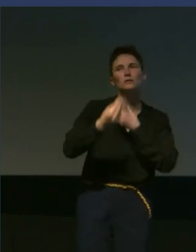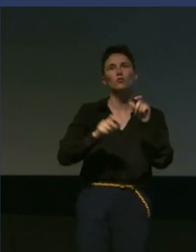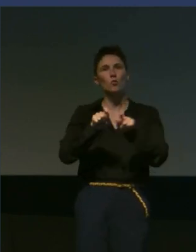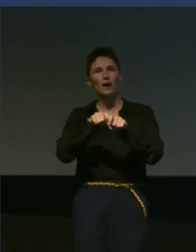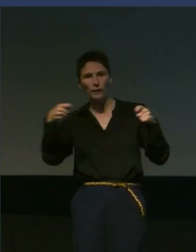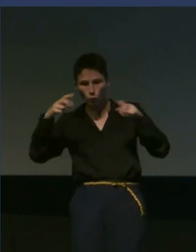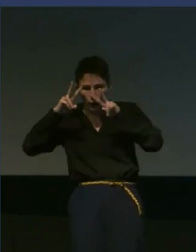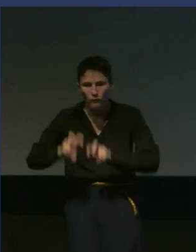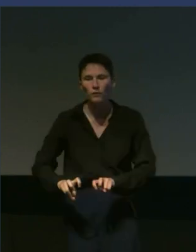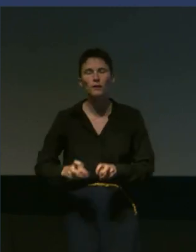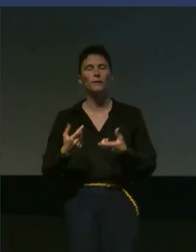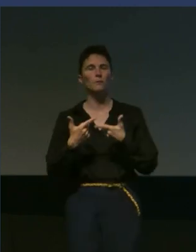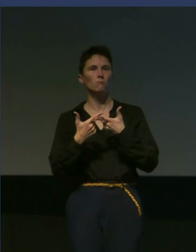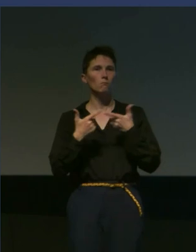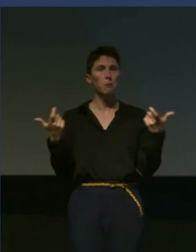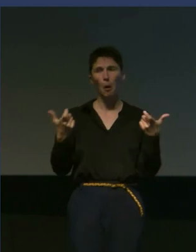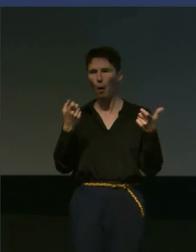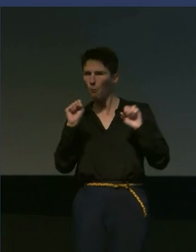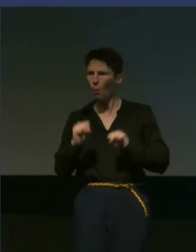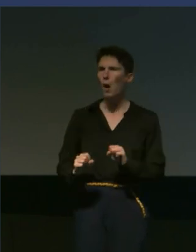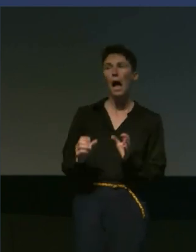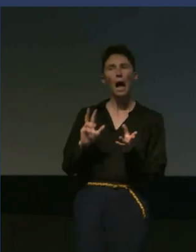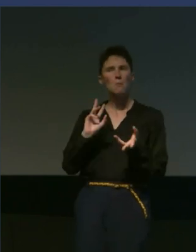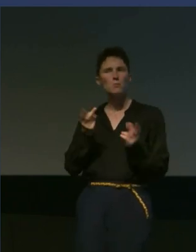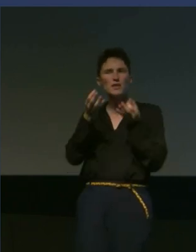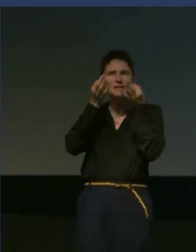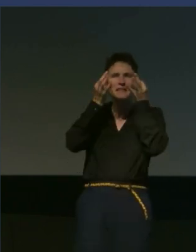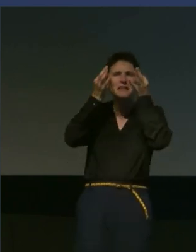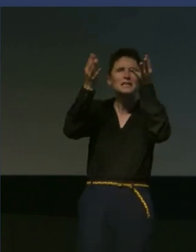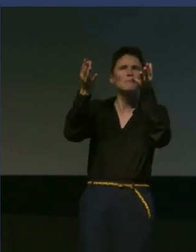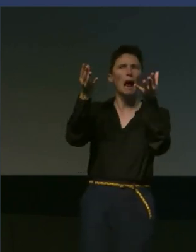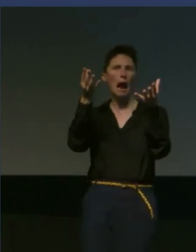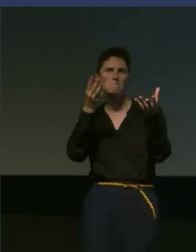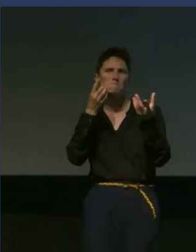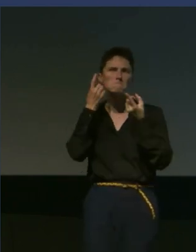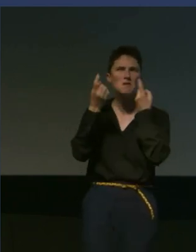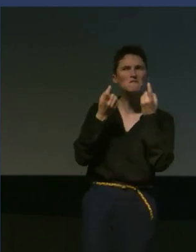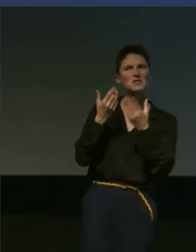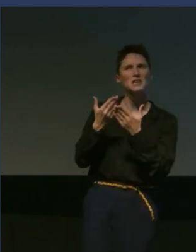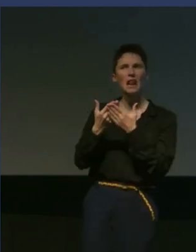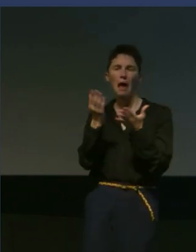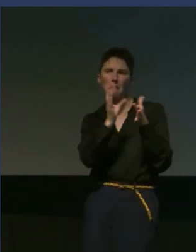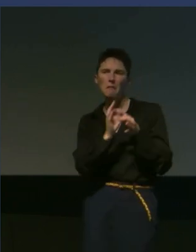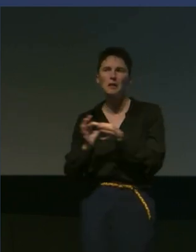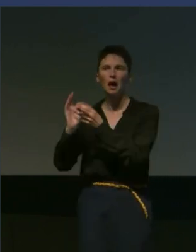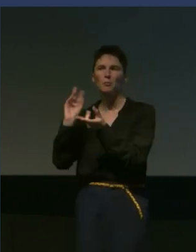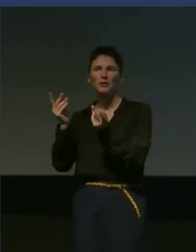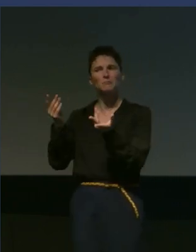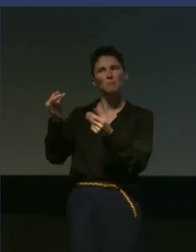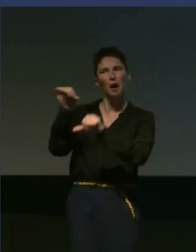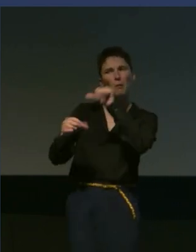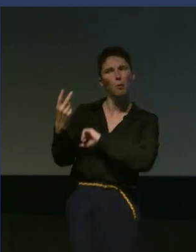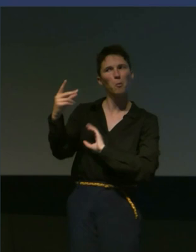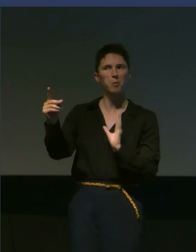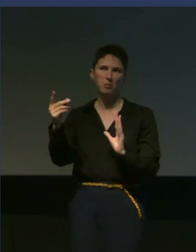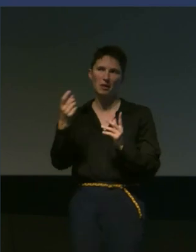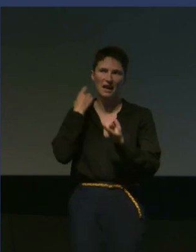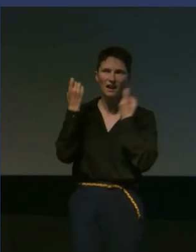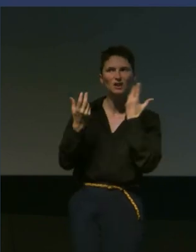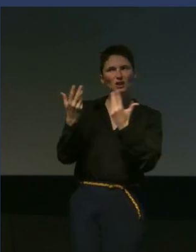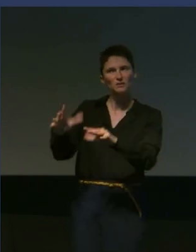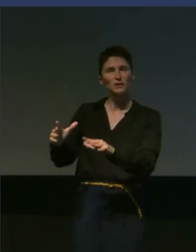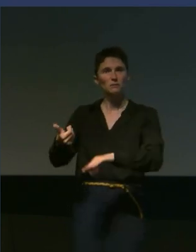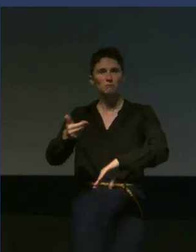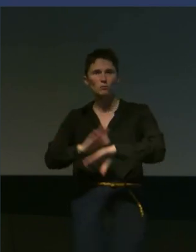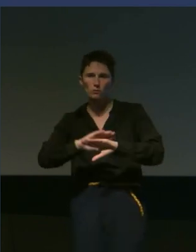ou des choses où on peut dire que le climat, peut-être que c'est en lien avec et qu'ils l'étudient dans leur labo. Et en fait, quand on creuse, souvent,